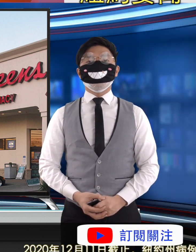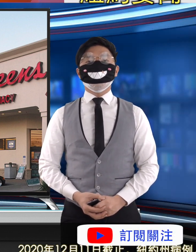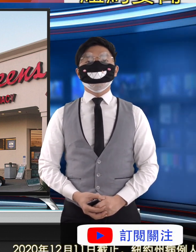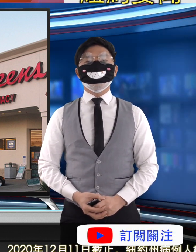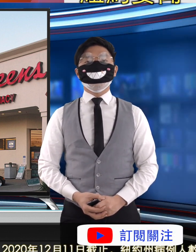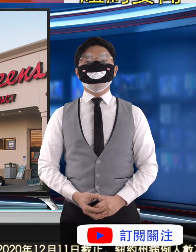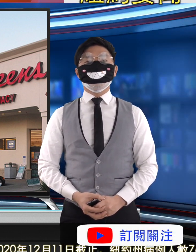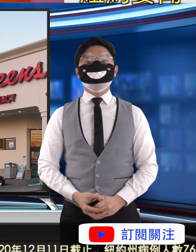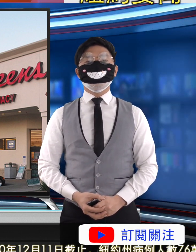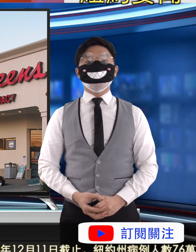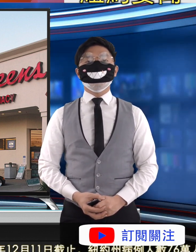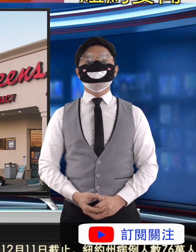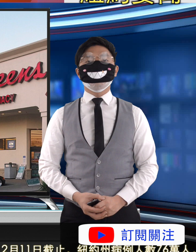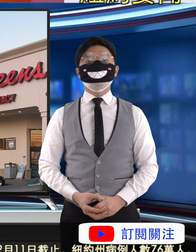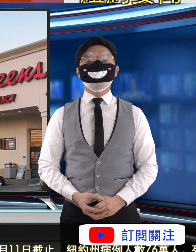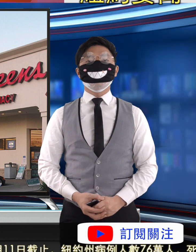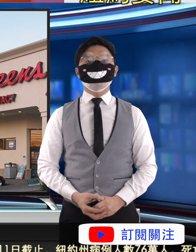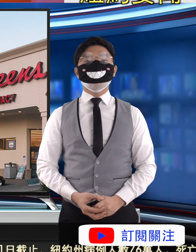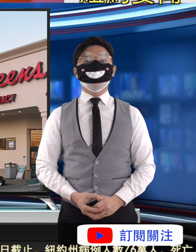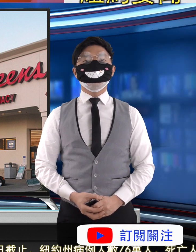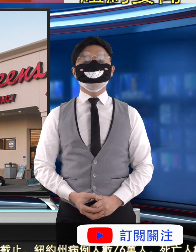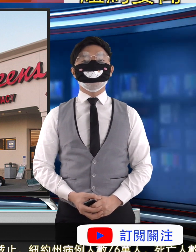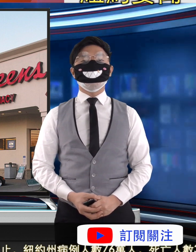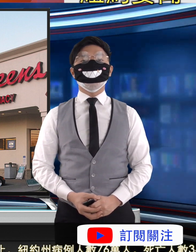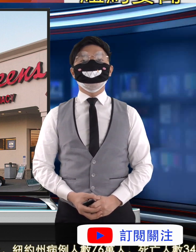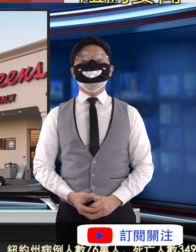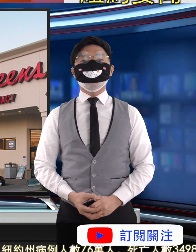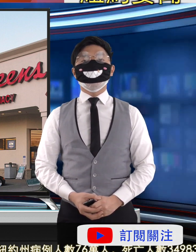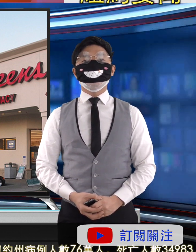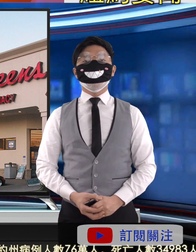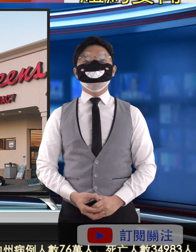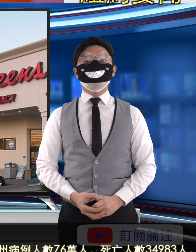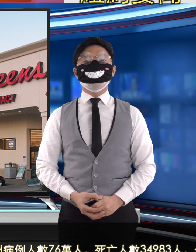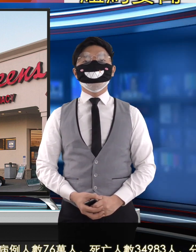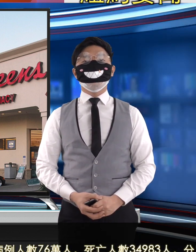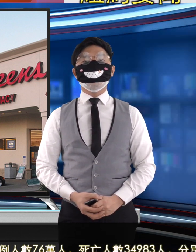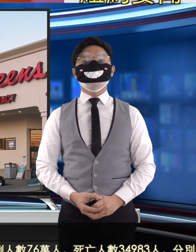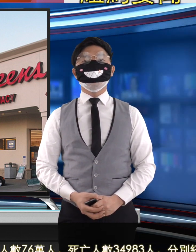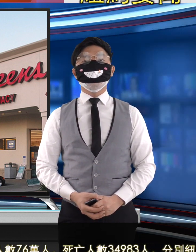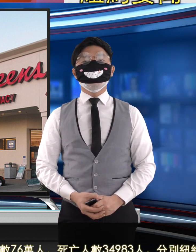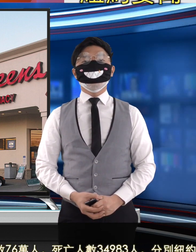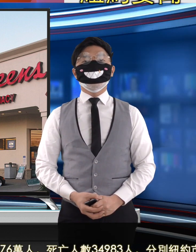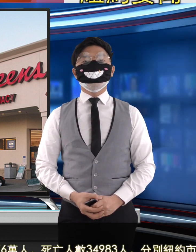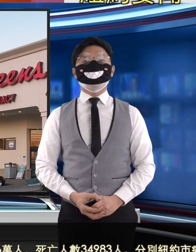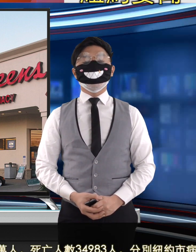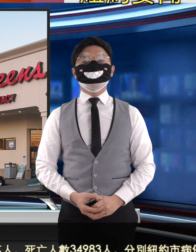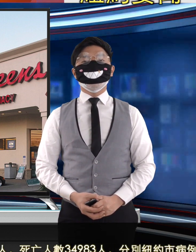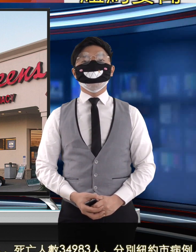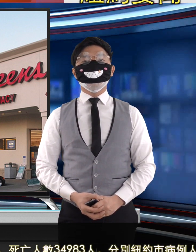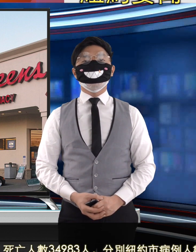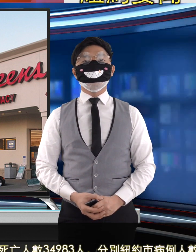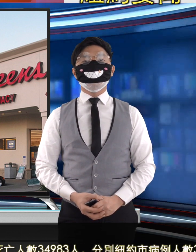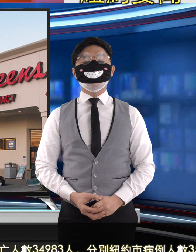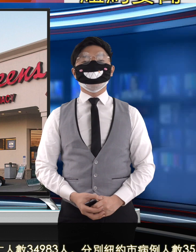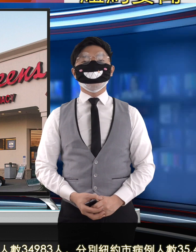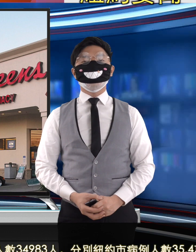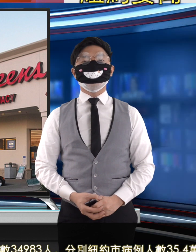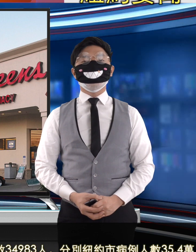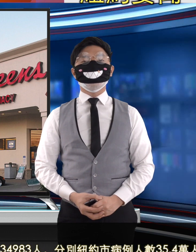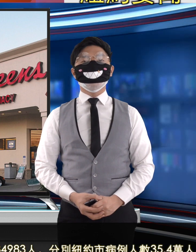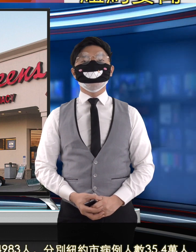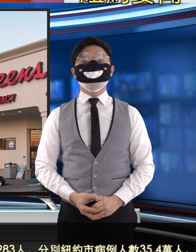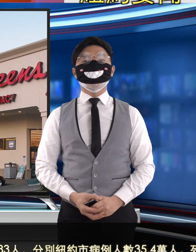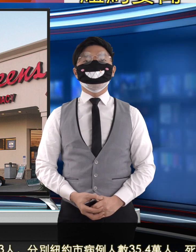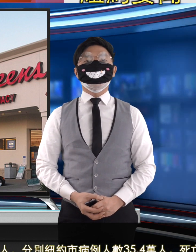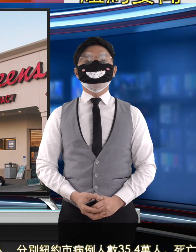测，就算今年年底有30万人愿意接种疫苗，该数字仅占纽约州总人口的1.5%。而专